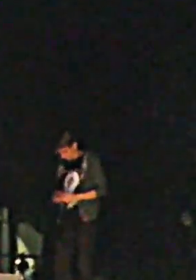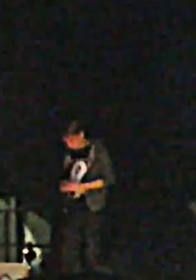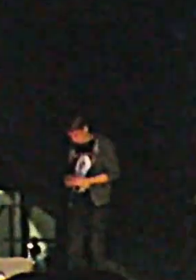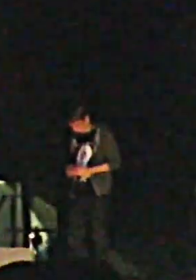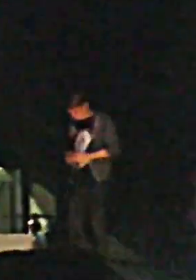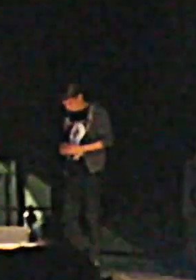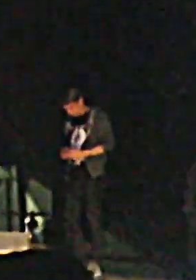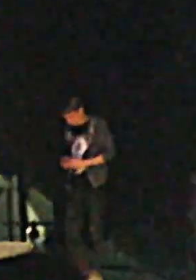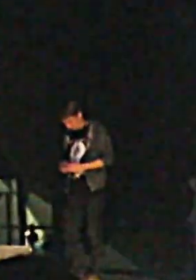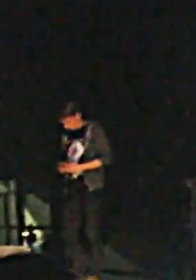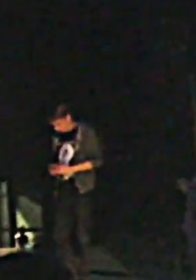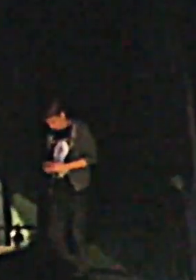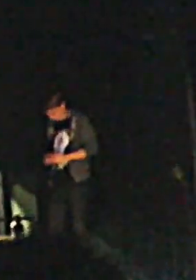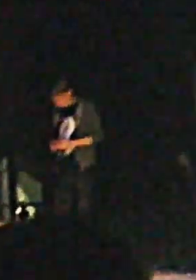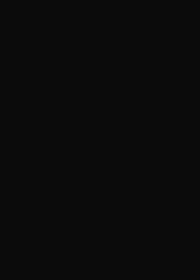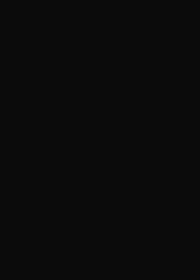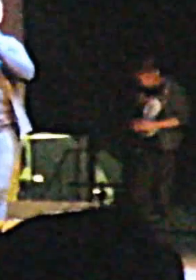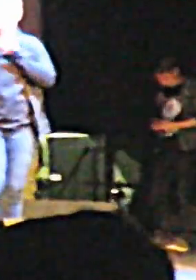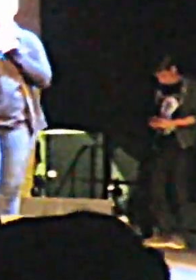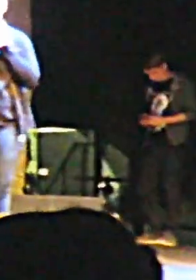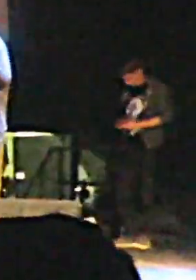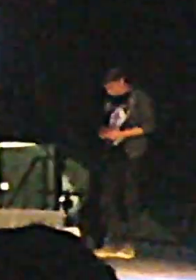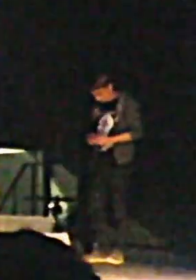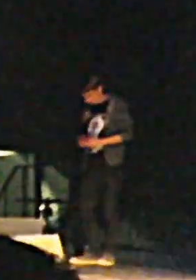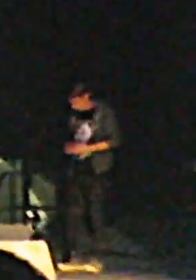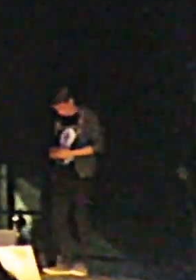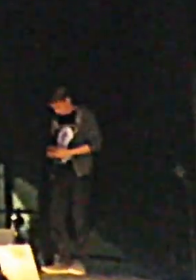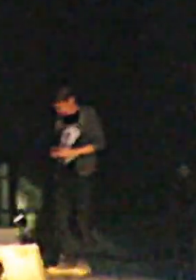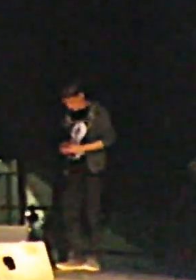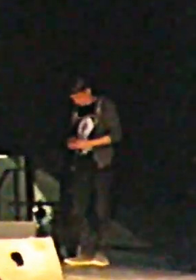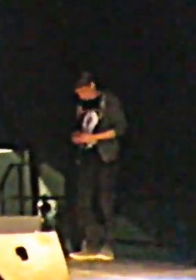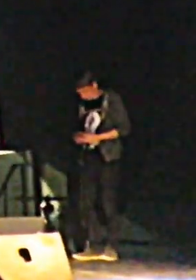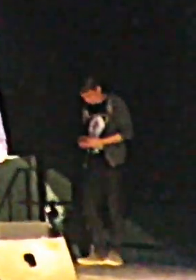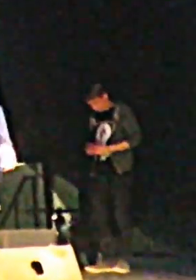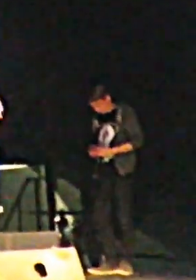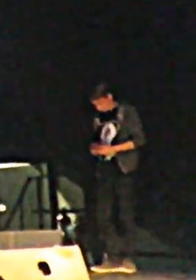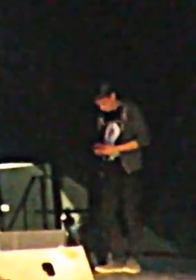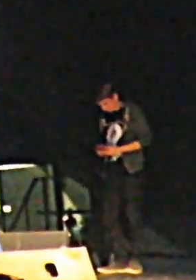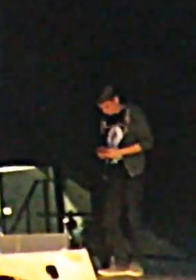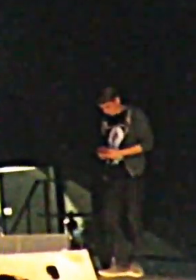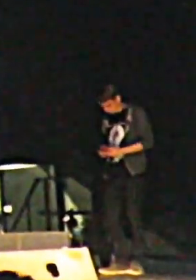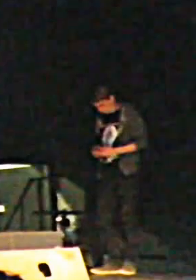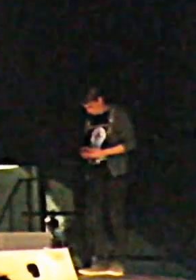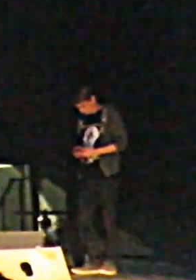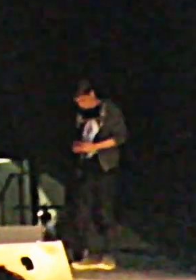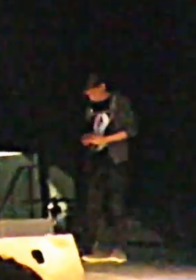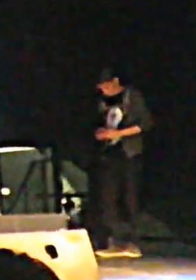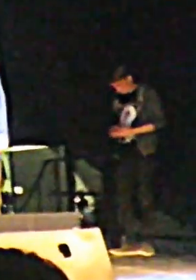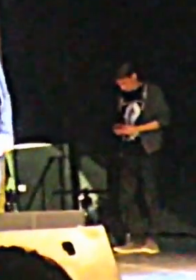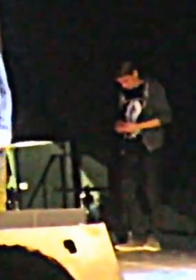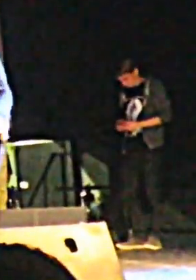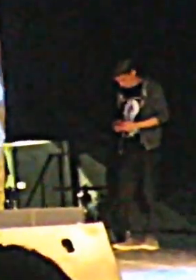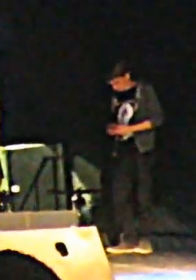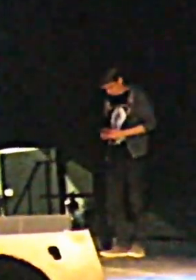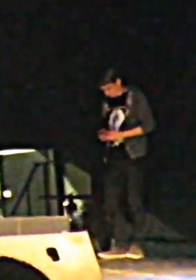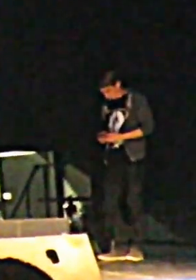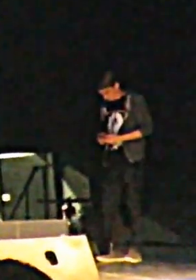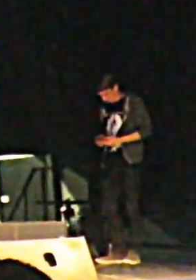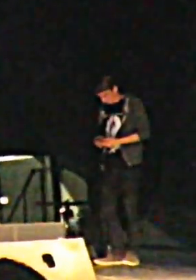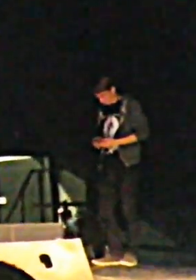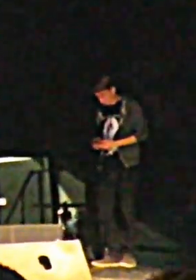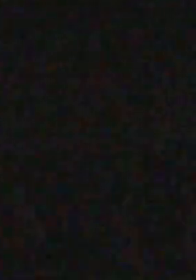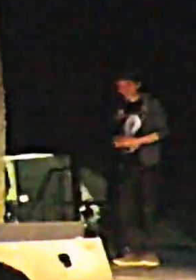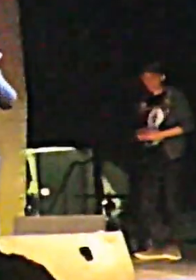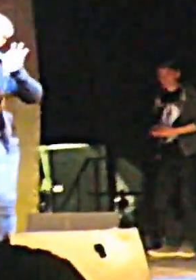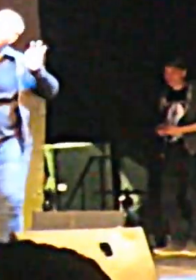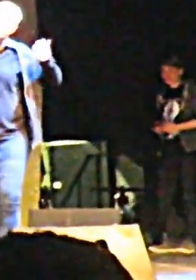dieses Spiel. Kryptologie, du erregst es nie. Denn die Filters wissen über antike Magien. Die Filters passen Alphabeten,